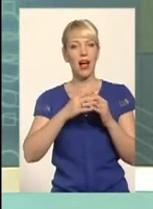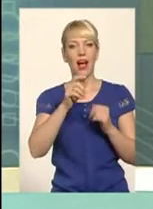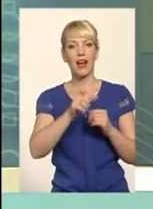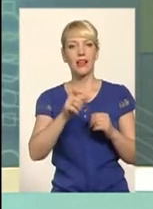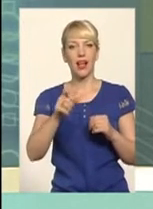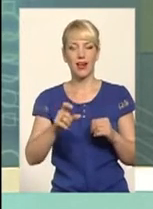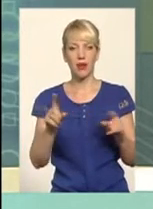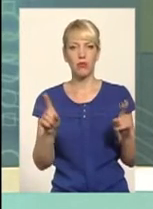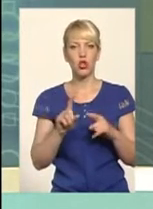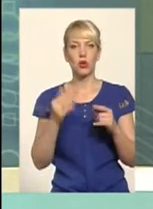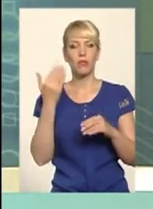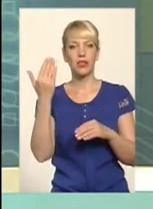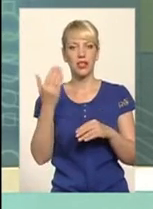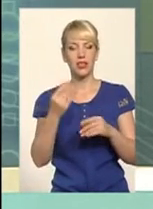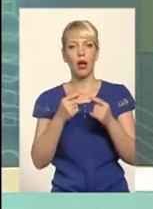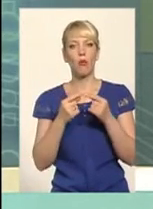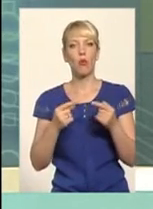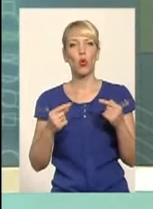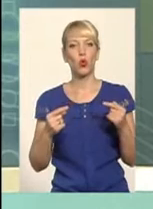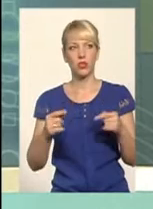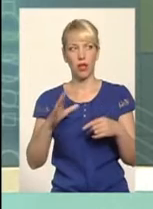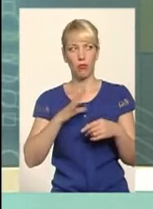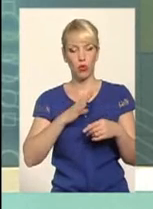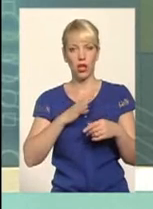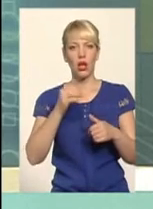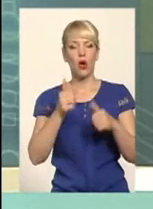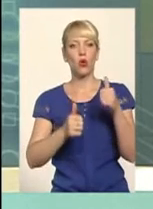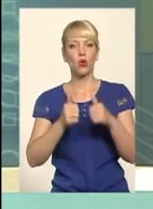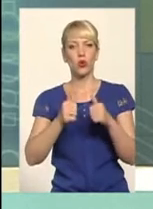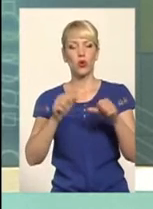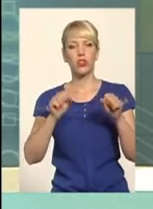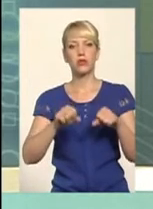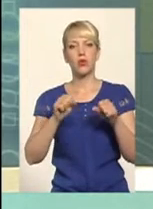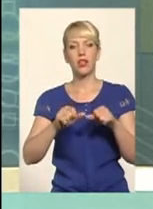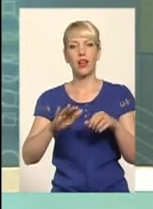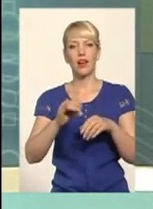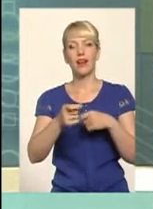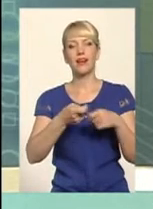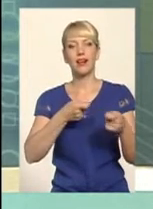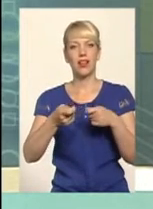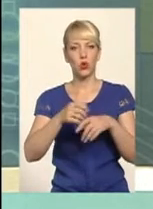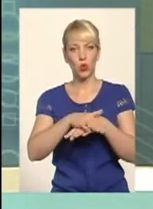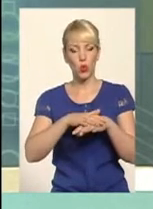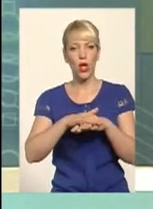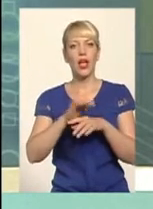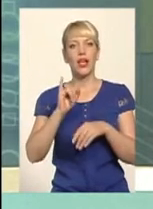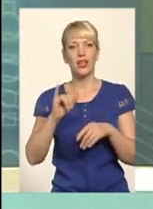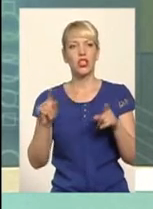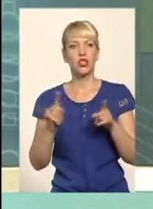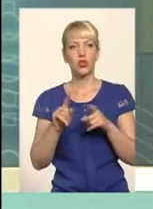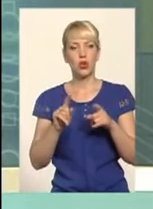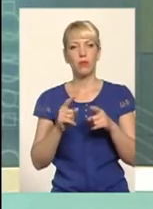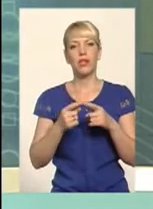того, аби їхня продукція була конкретно спроможна на ринку, а умови праці на наших агропідприємствах відповідали